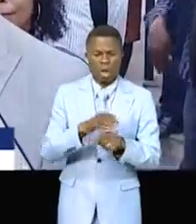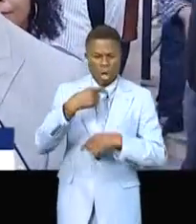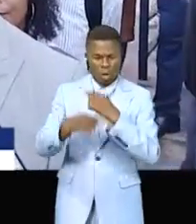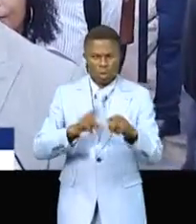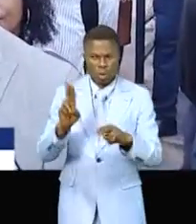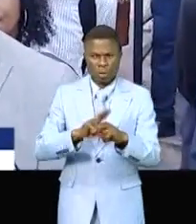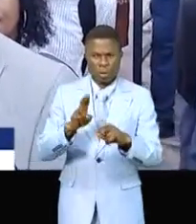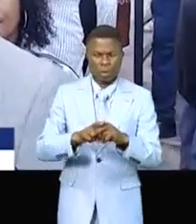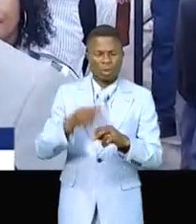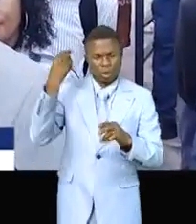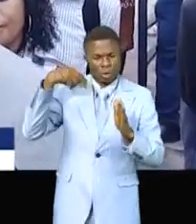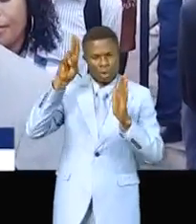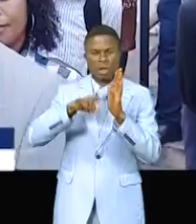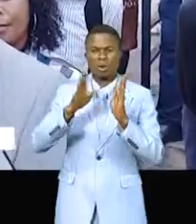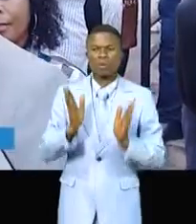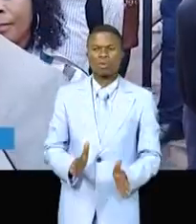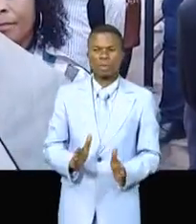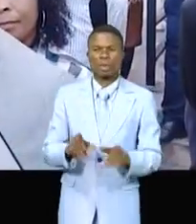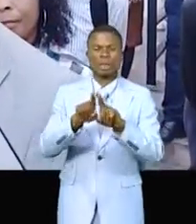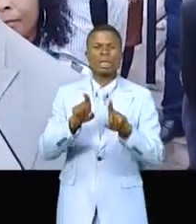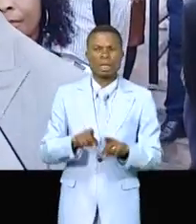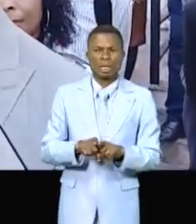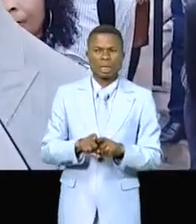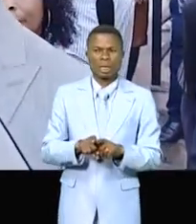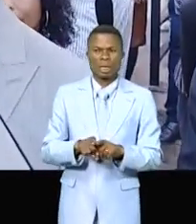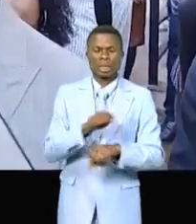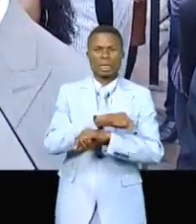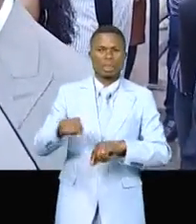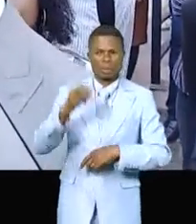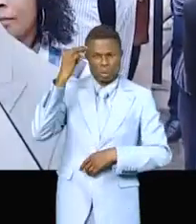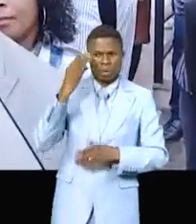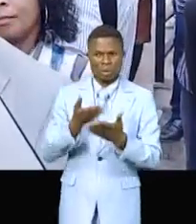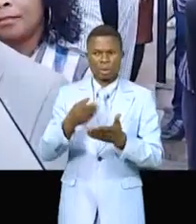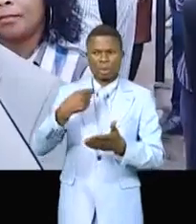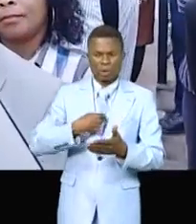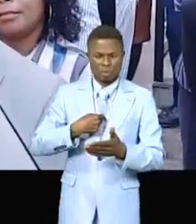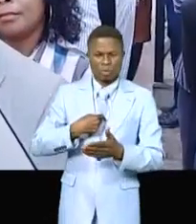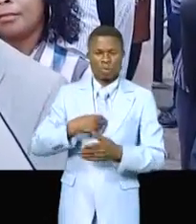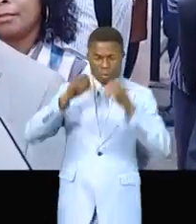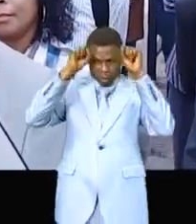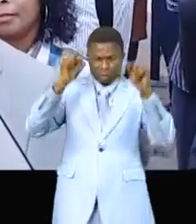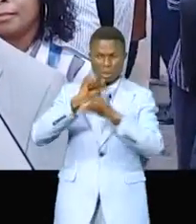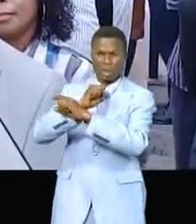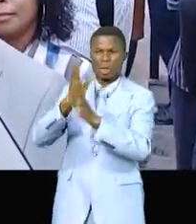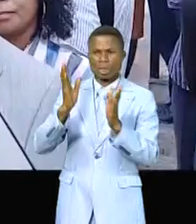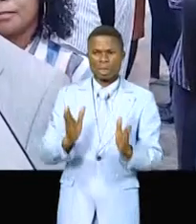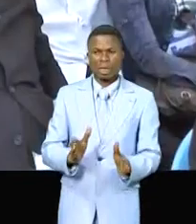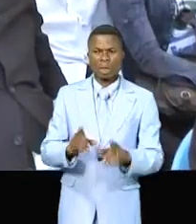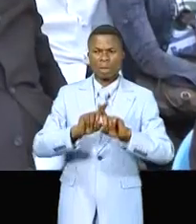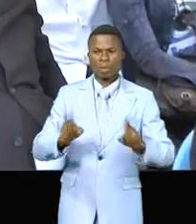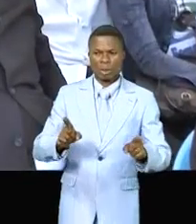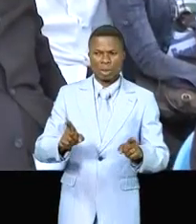le gouvernement et pilotée par le ministère sectoriel. Nous, en tant que ministère sectoriel, c'est la politique du gouvernement. Mais il a